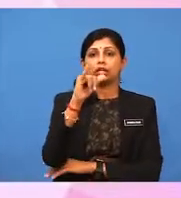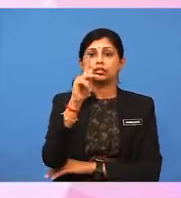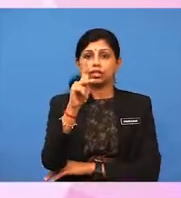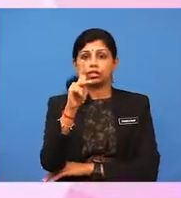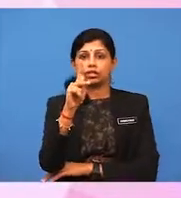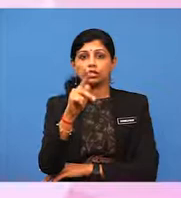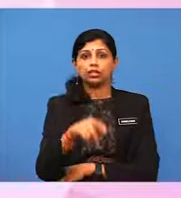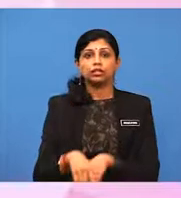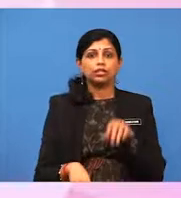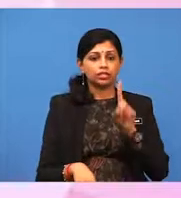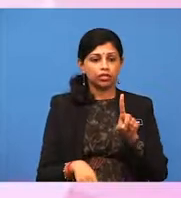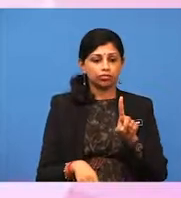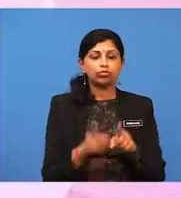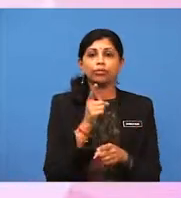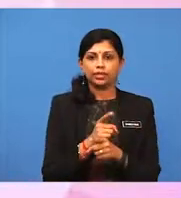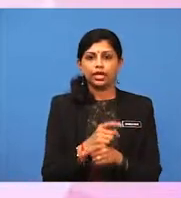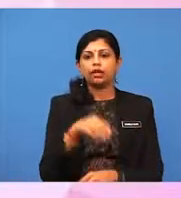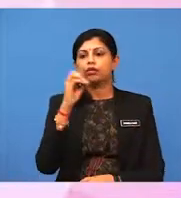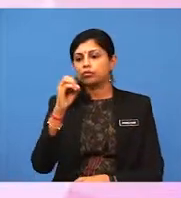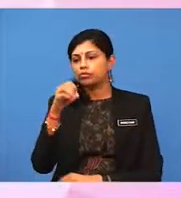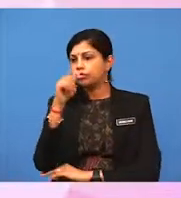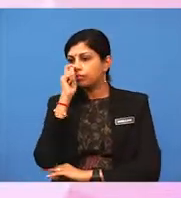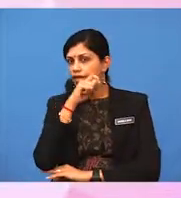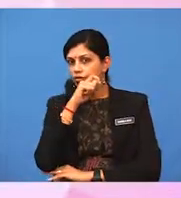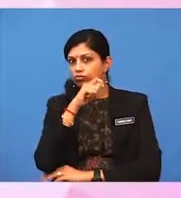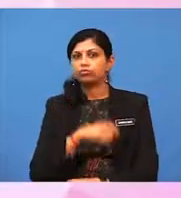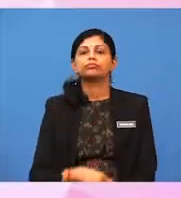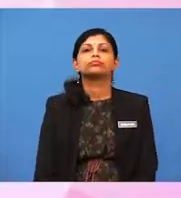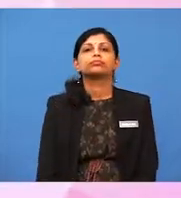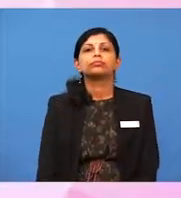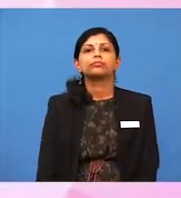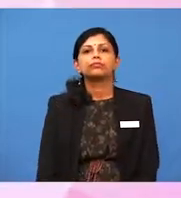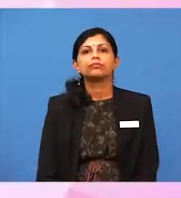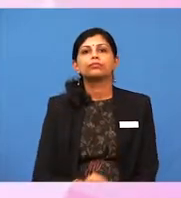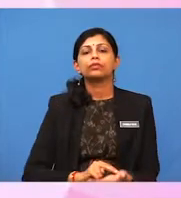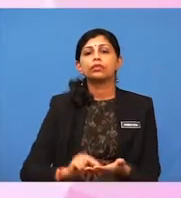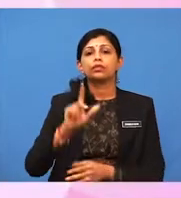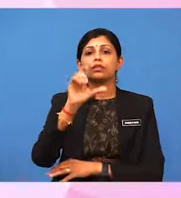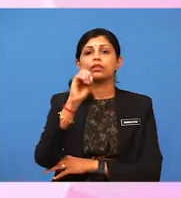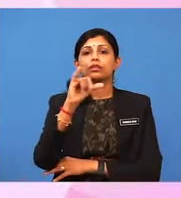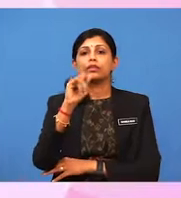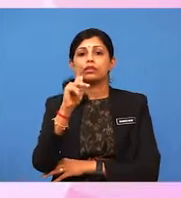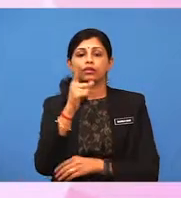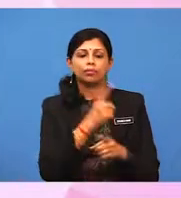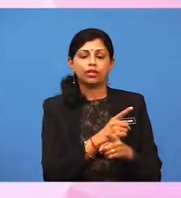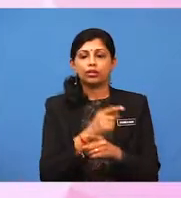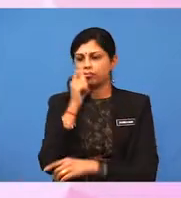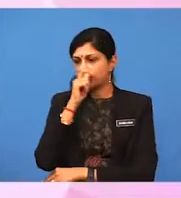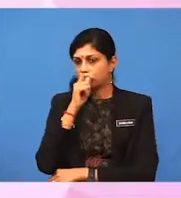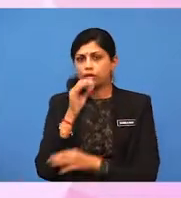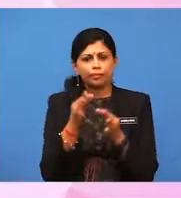satu mewakili benar dan sifar mewakili palsu. Nilai logik benar atau palsu ini amat